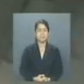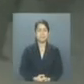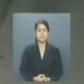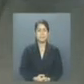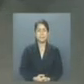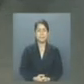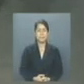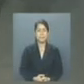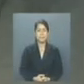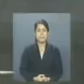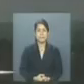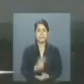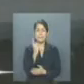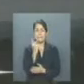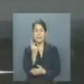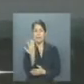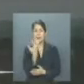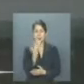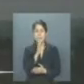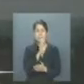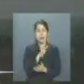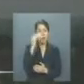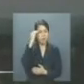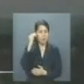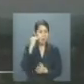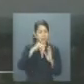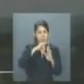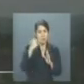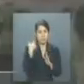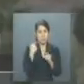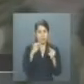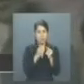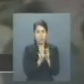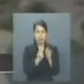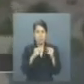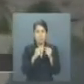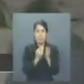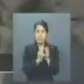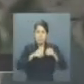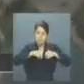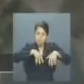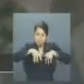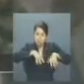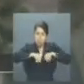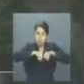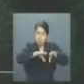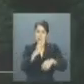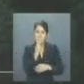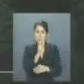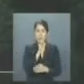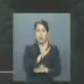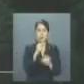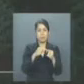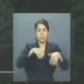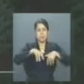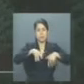สถานีโทรทัศน์ของทางการเกาหลีเหนือเผยแพร่ภาพชาวเกาหลีเหนือในจังหวัดต่างๆร่ำไห้เสียใจกับข่าวอสัญกรรมของนาย